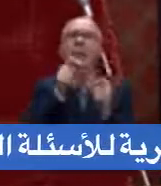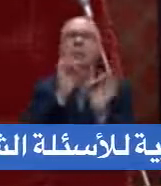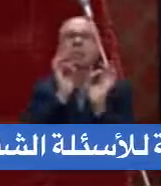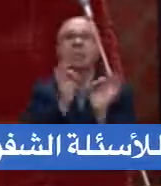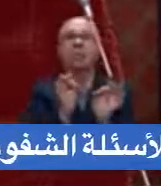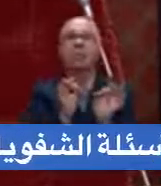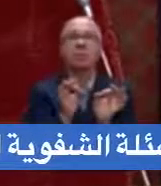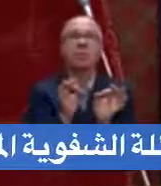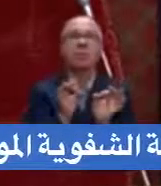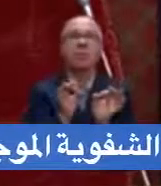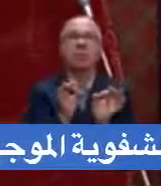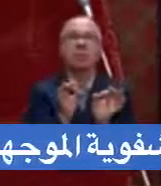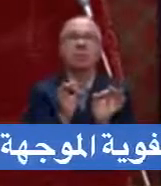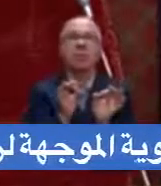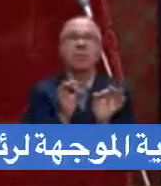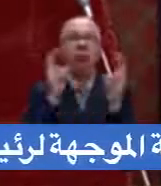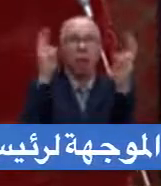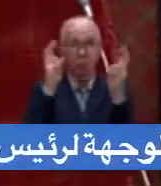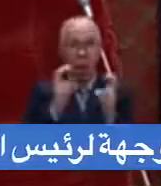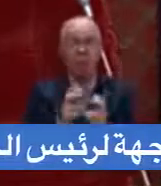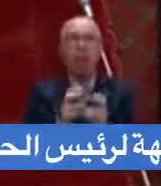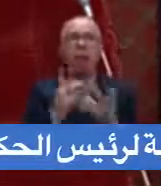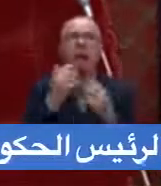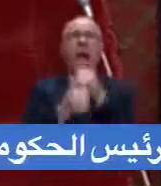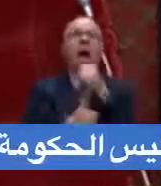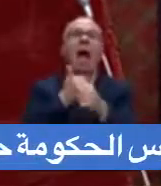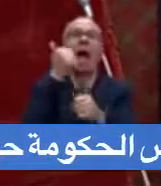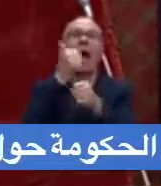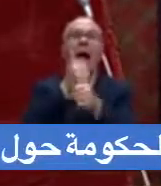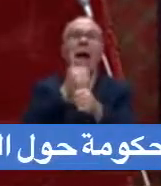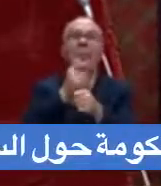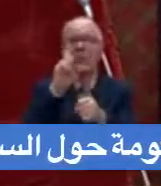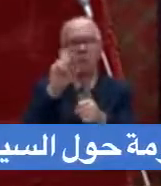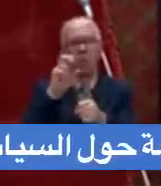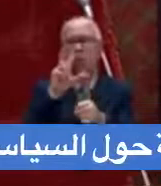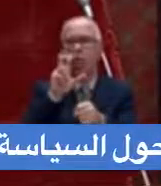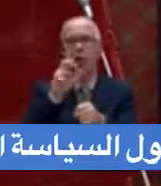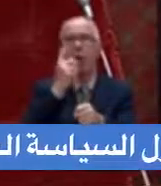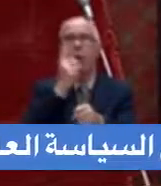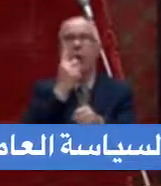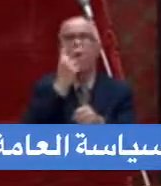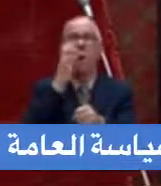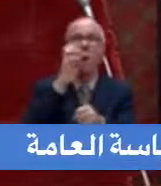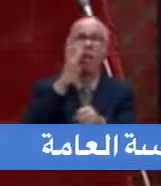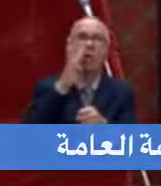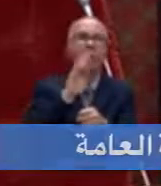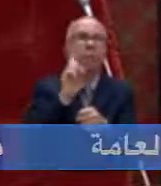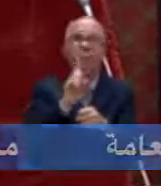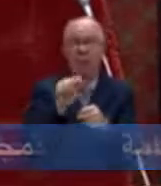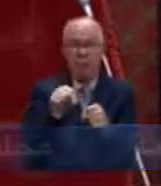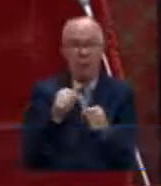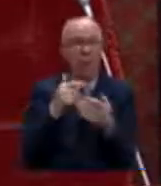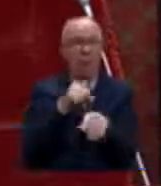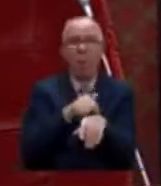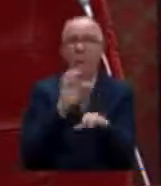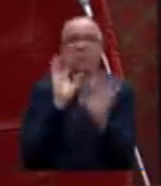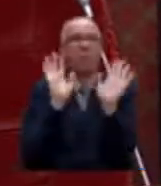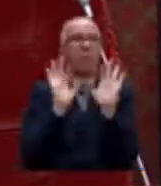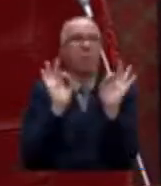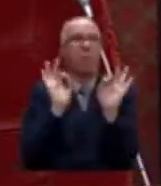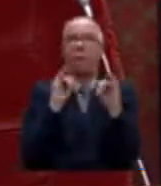قلنا التقليص فيه غادي نديرو على سنة، ما كنحسبوش على شهر ولا 3 شهور ولا 4 شهور. فلذلك الى حد الساعة ليس هناك أي قرار في هذا المجال،